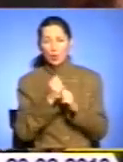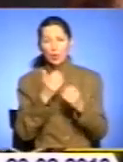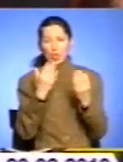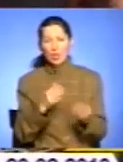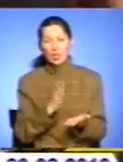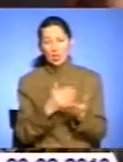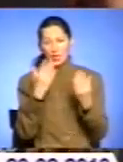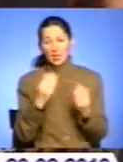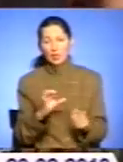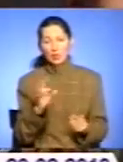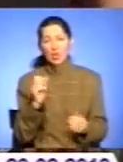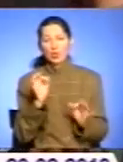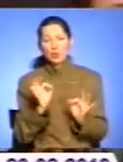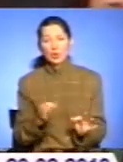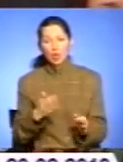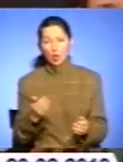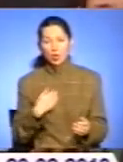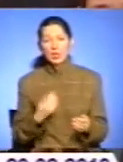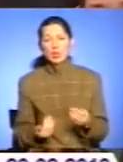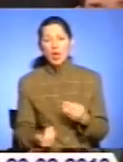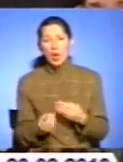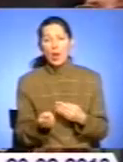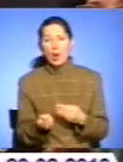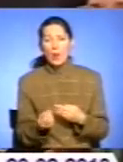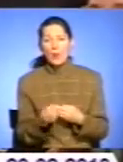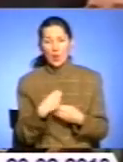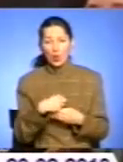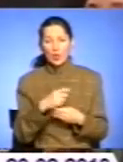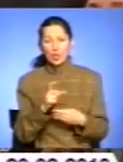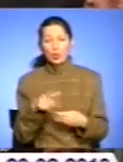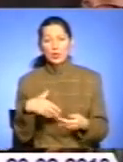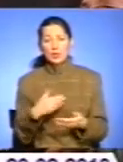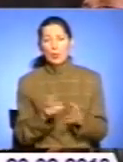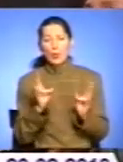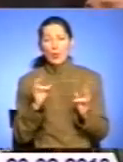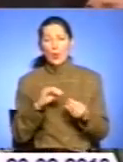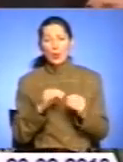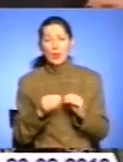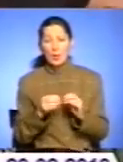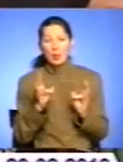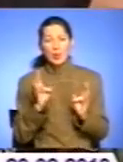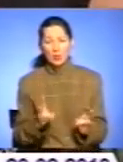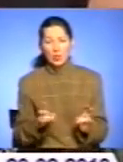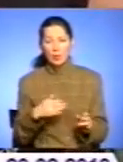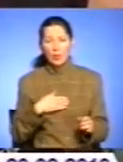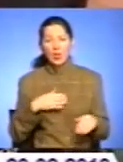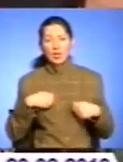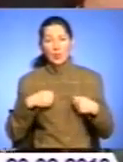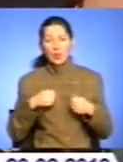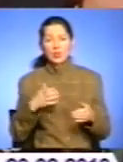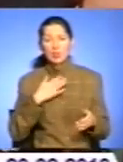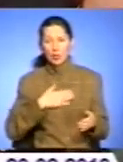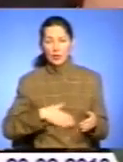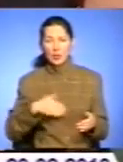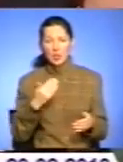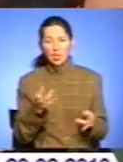що до нас приходять люди зі своїми проблемами, своїми бідами, і ми намагаємося задовольнити